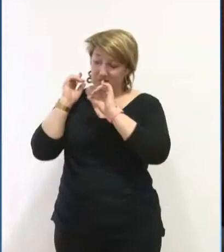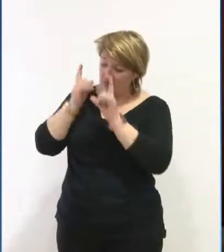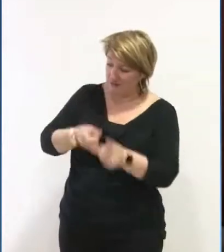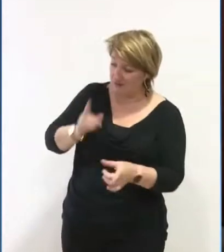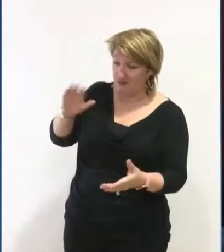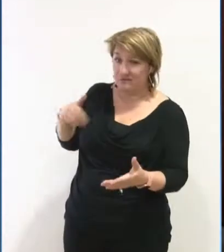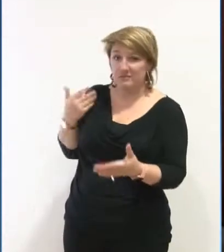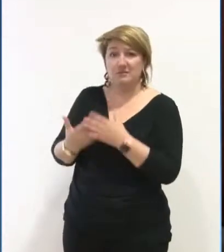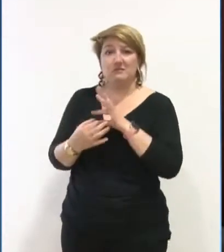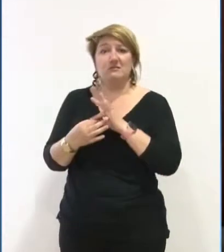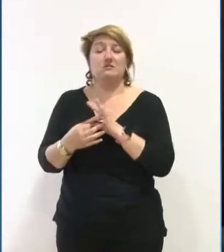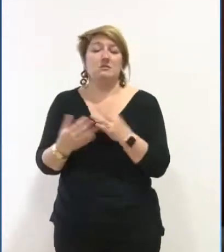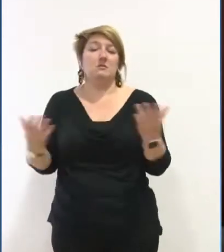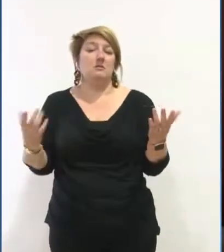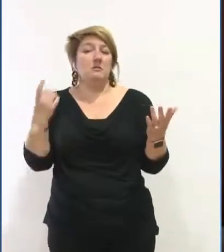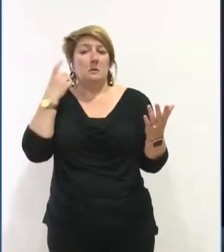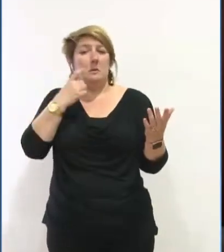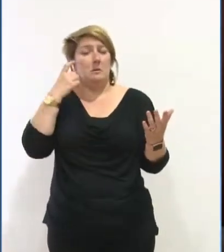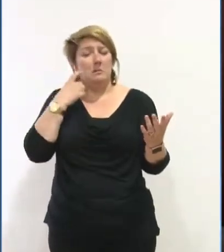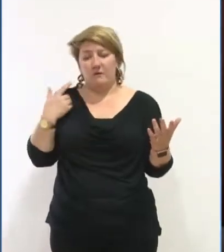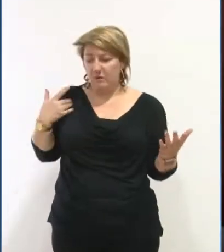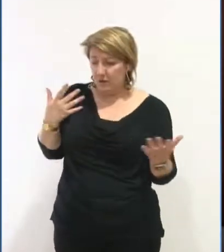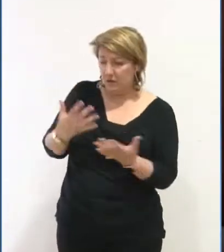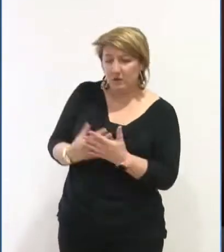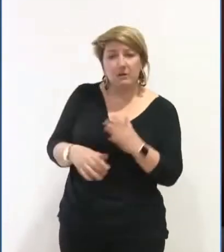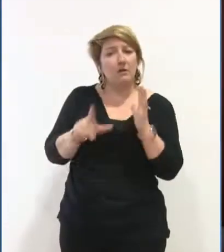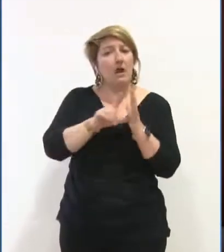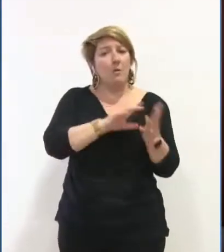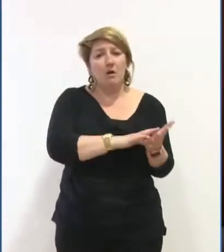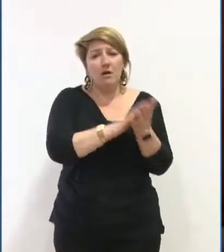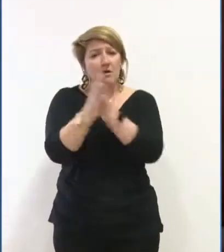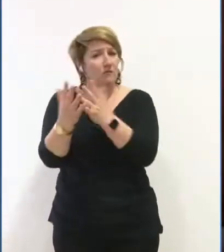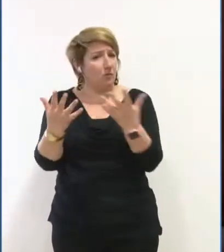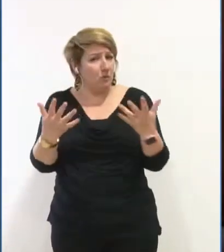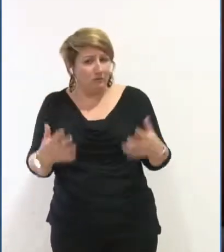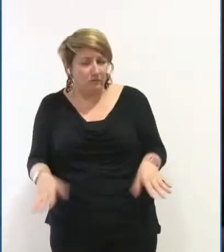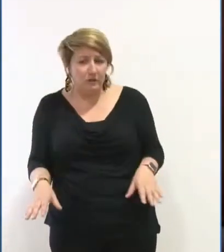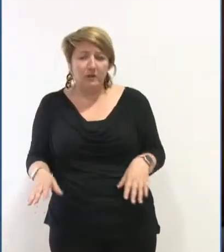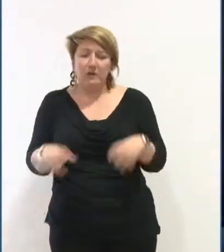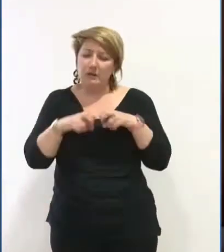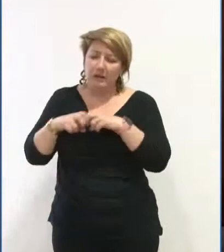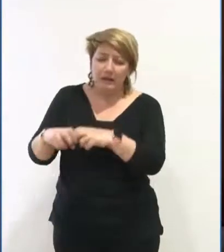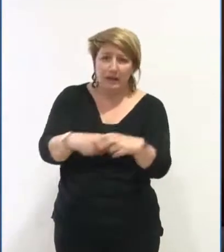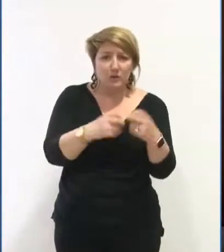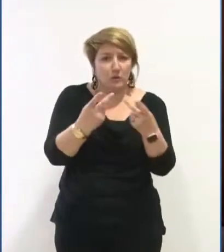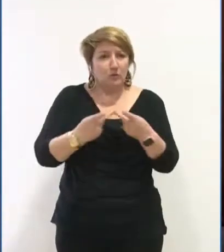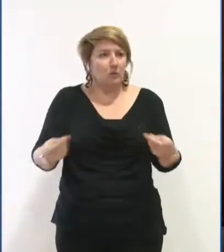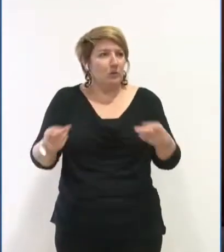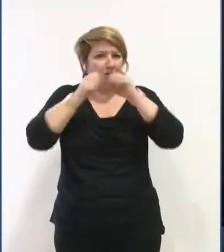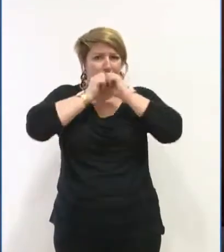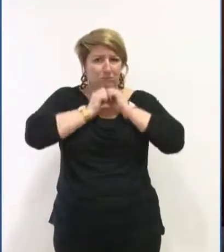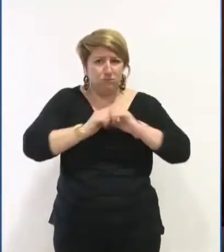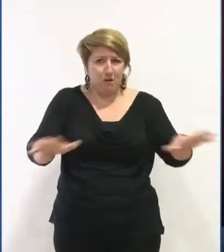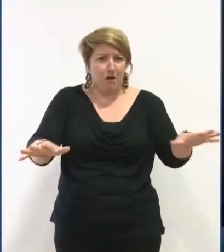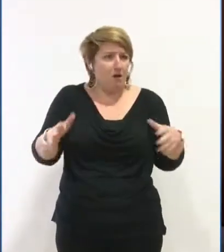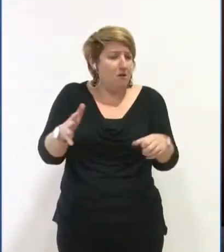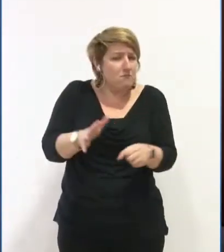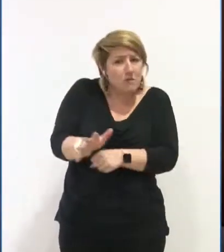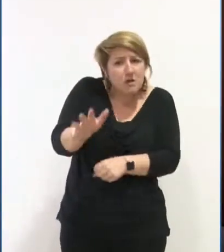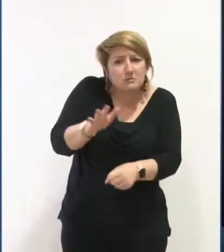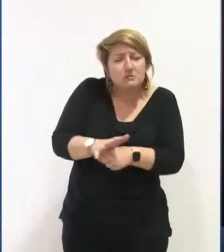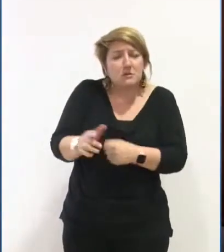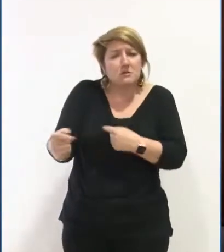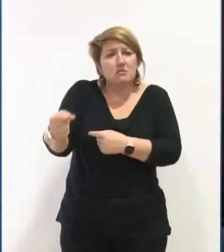la loi a évolué, que les études publiques n'ont été ni diffusées ni suffisamment débattues et que de